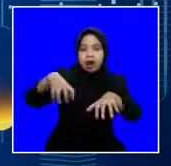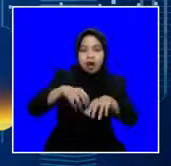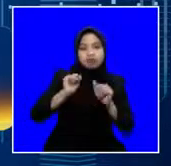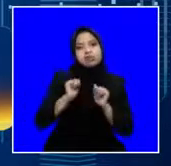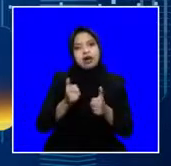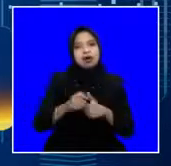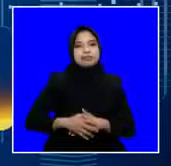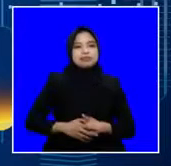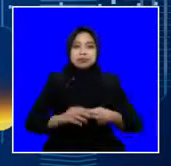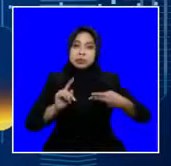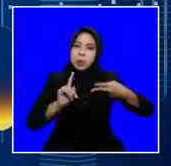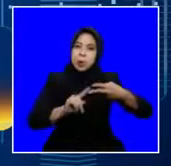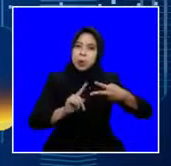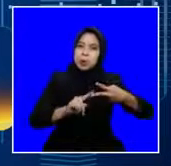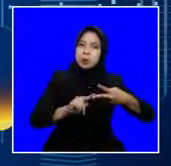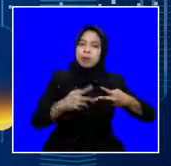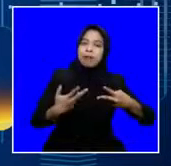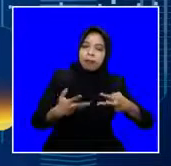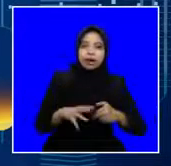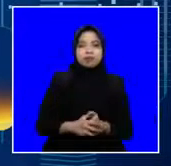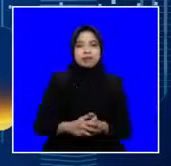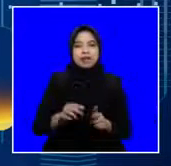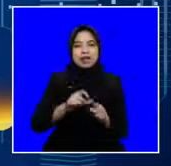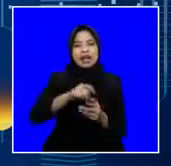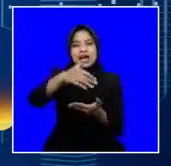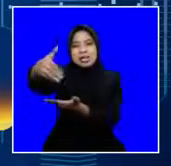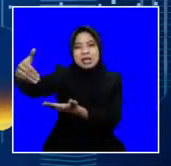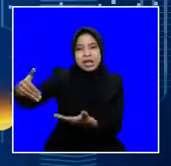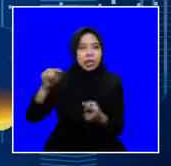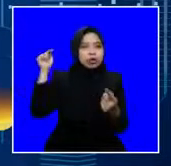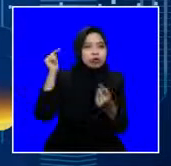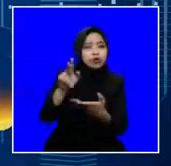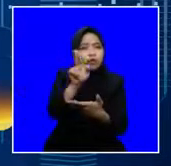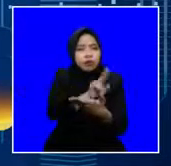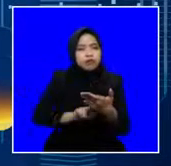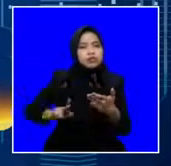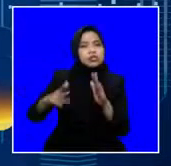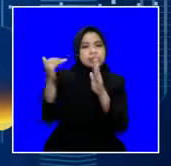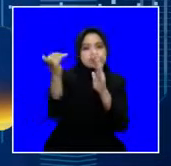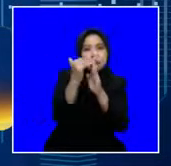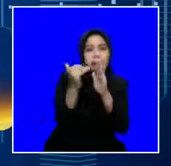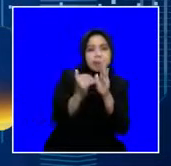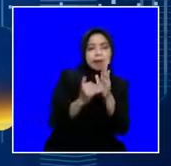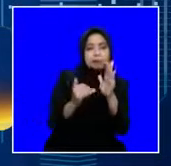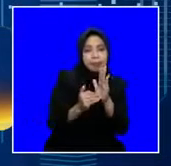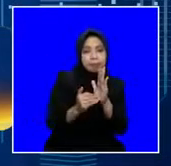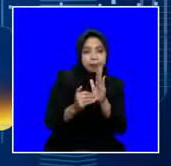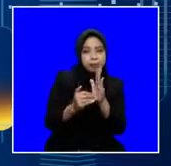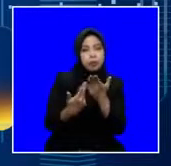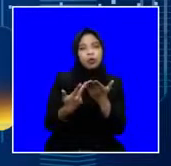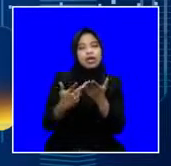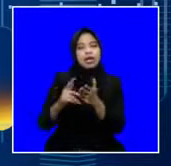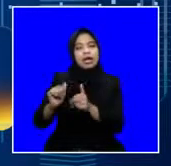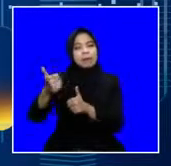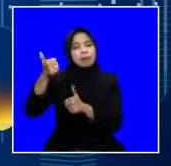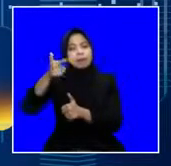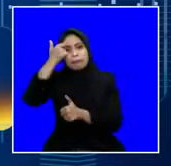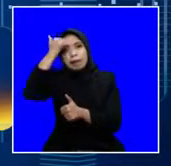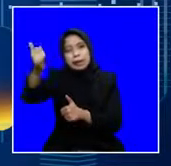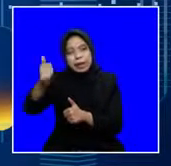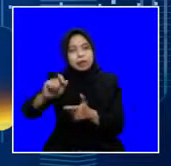kedua, prosesnya adalah kita menyusun daftar unitas tujuan berdasarkan kombinasi ranking dari 3